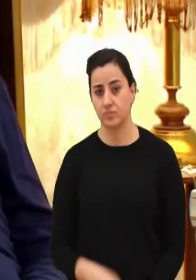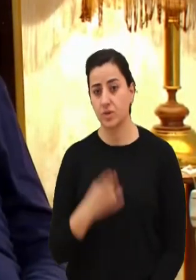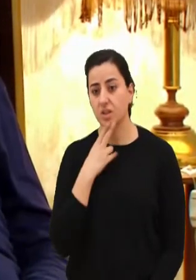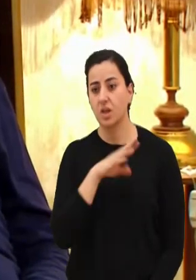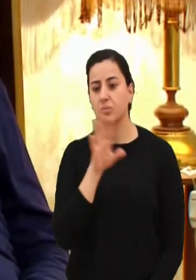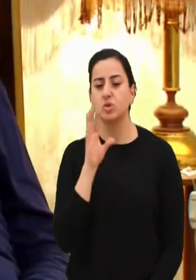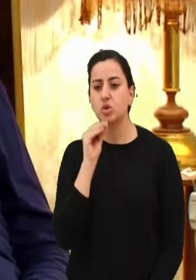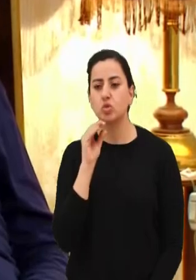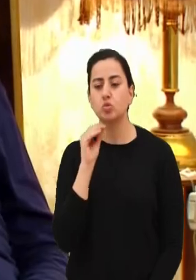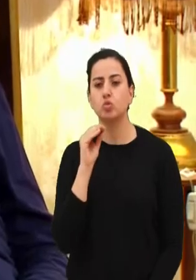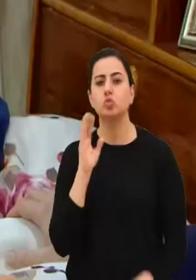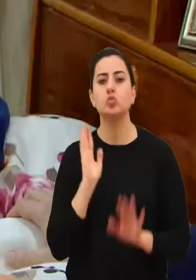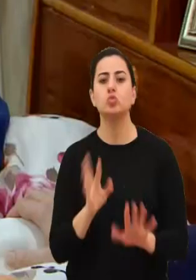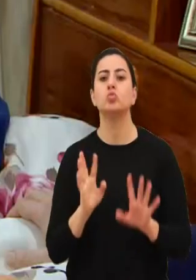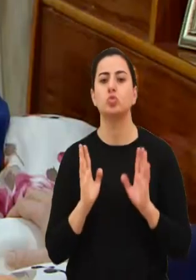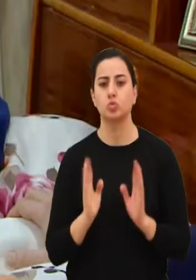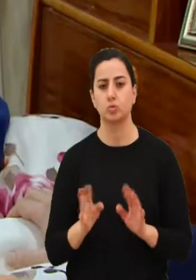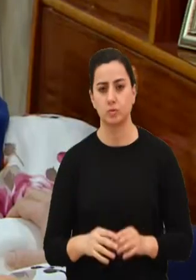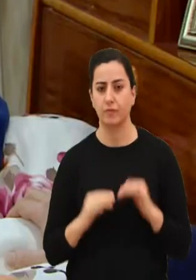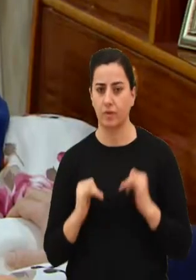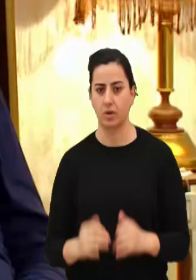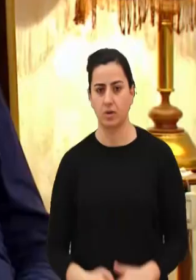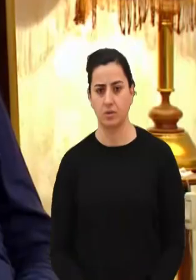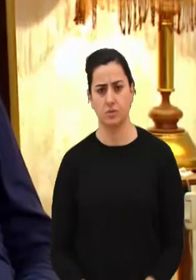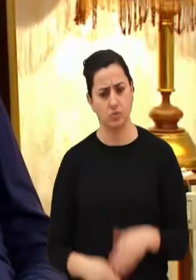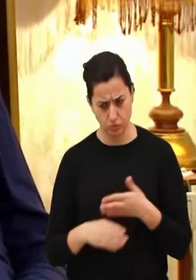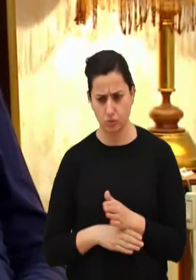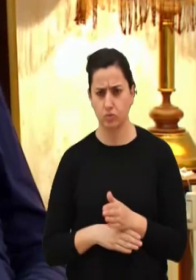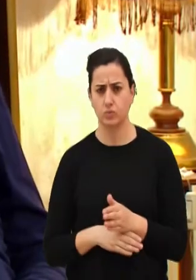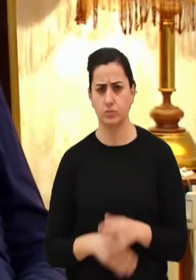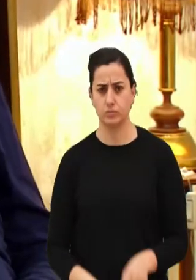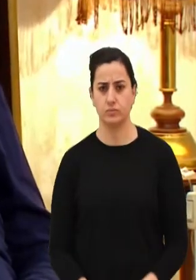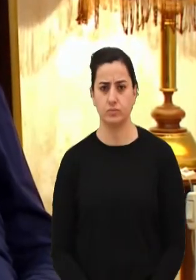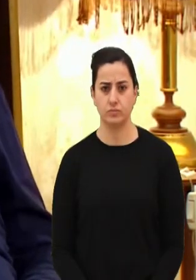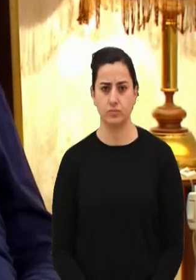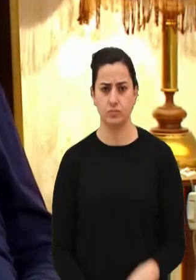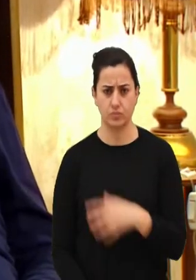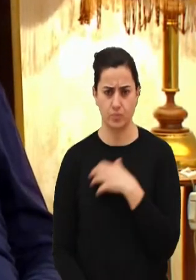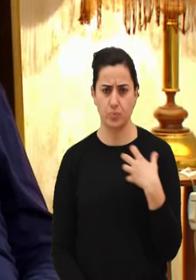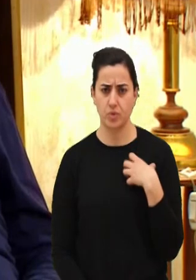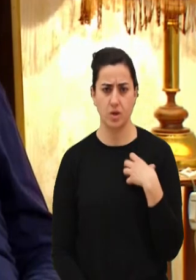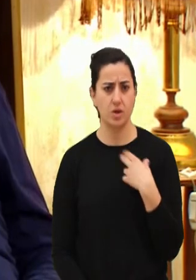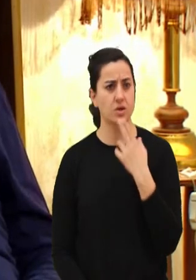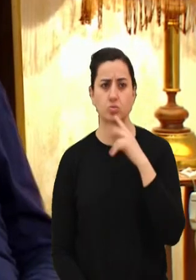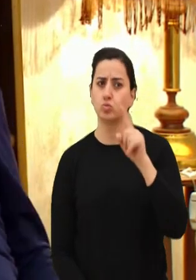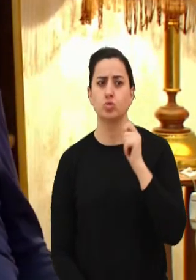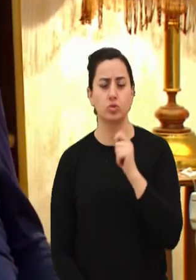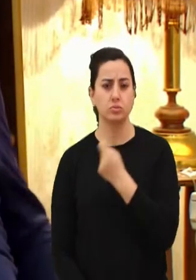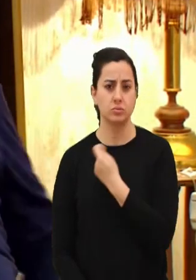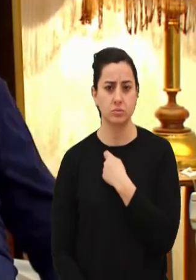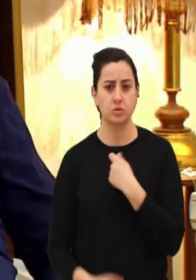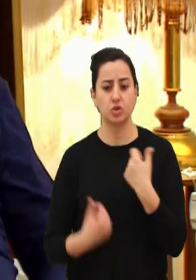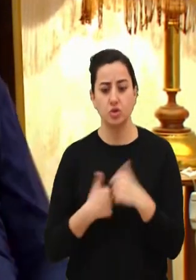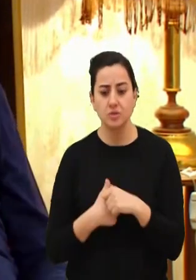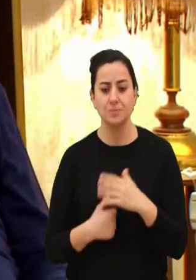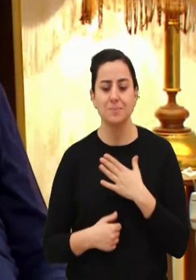Kızların çenesi çok düştü ya bu devirde. Vallahi ciddiyim yani. Annem gibi bir kadın bulmak zor. Öyle